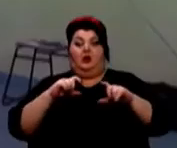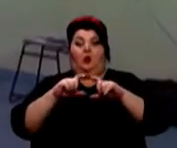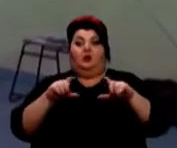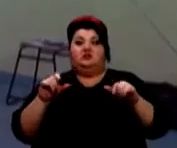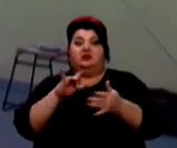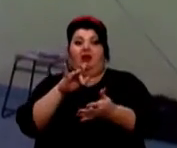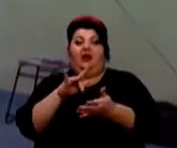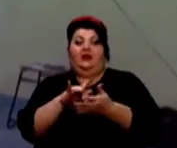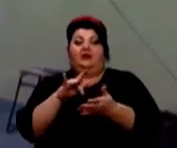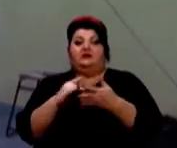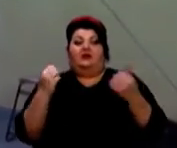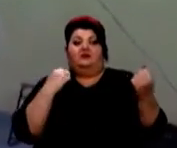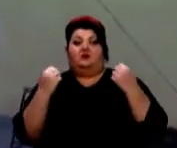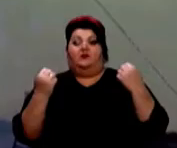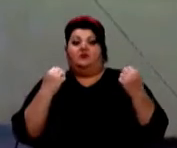«Воїн».